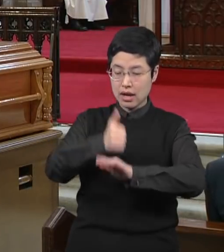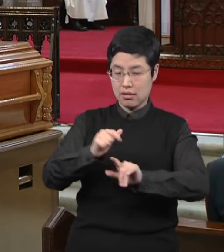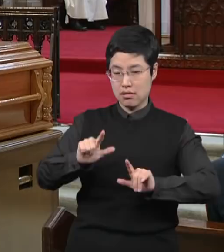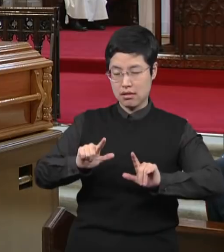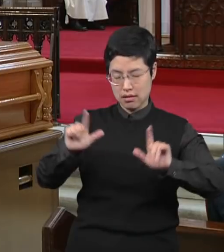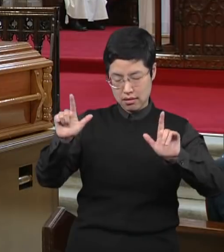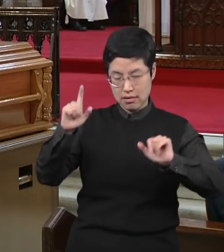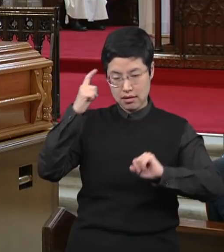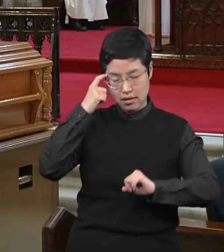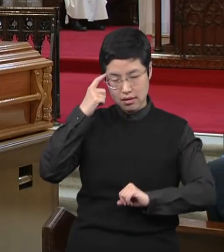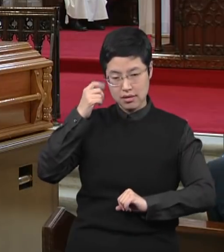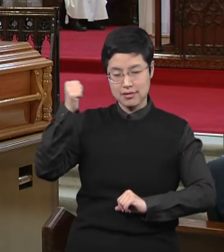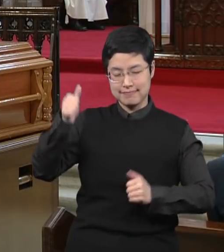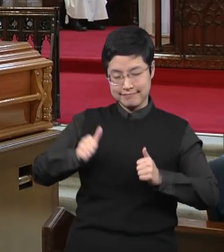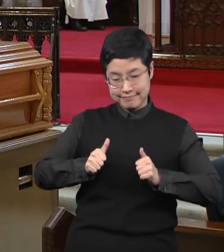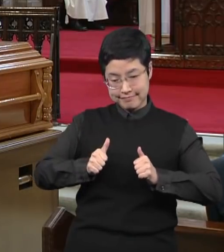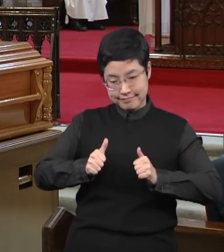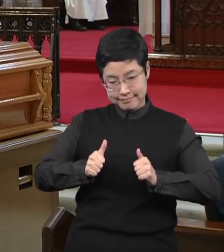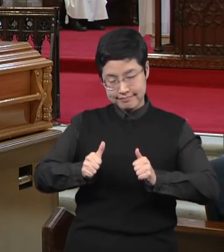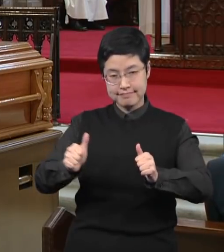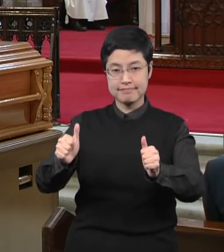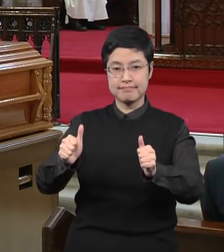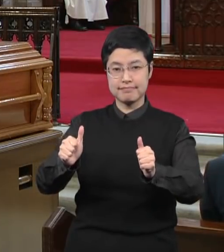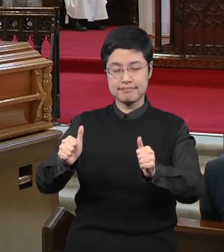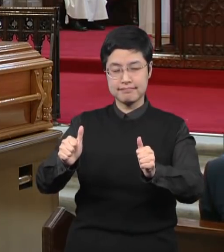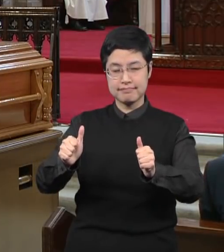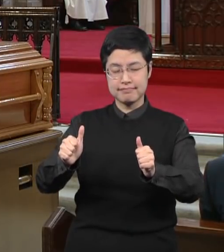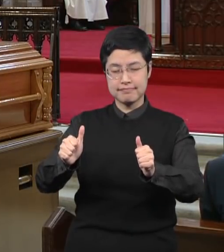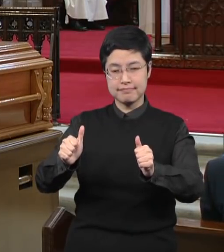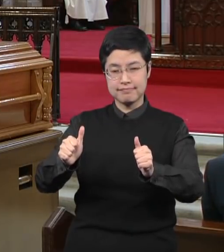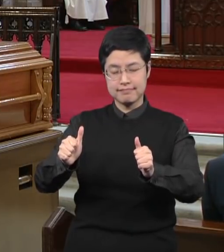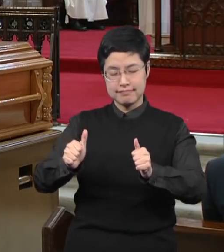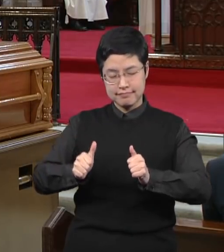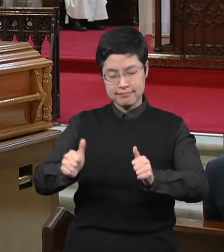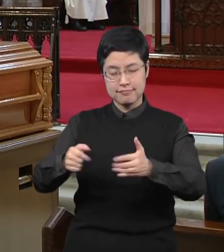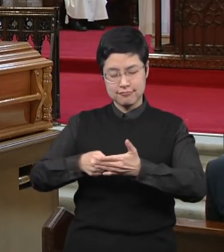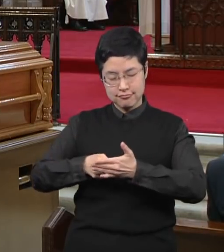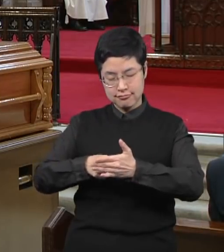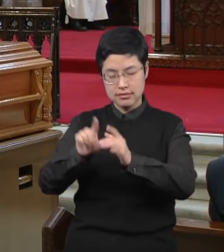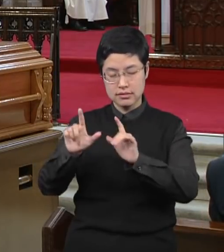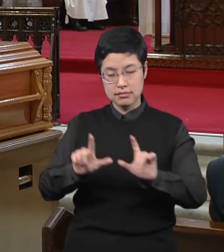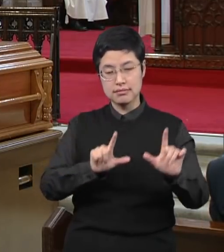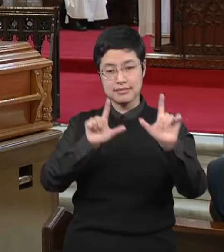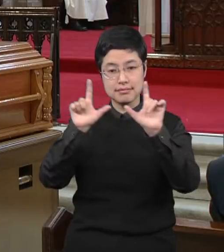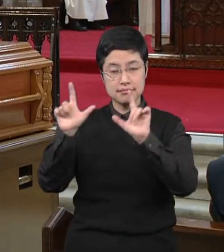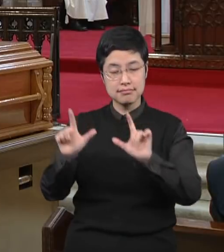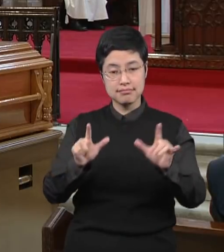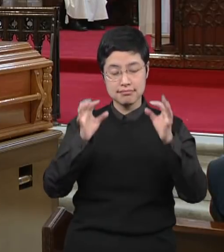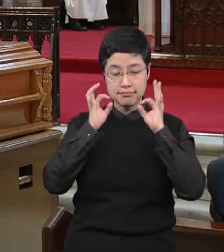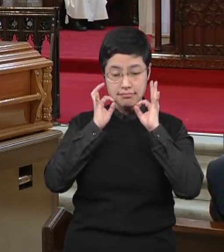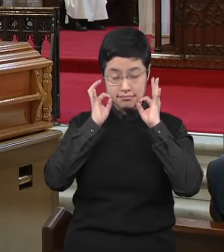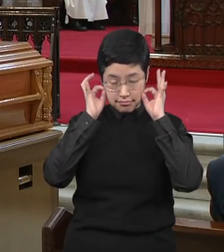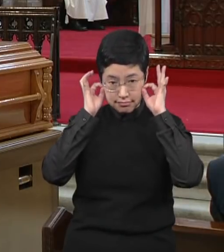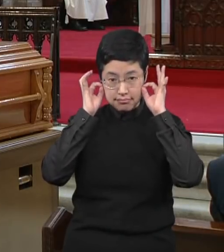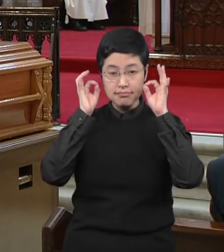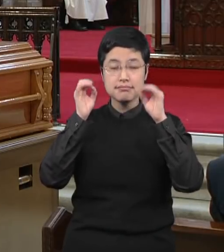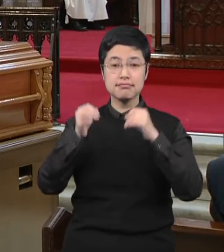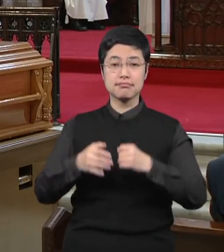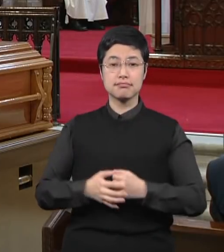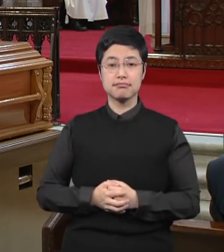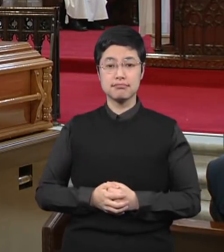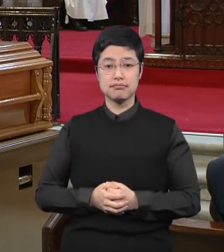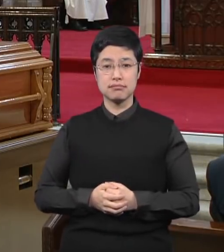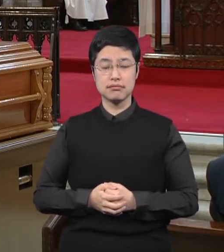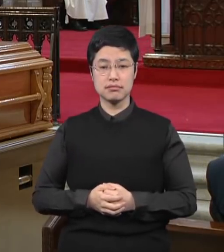생각으로 열심하고 성실하게 살려고 노력하고